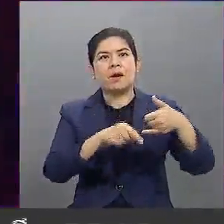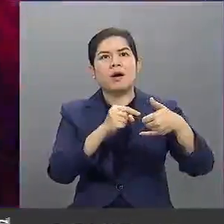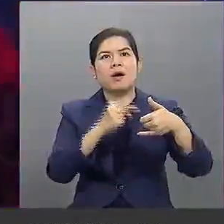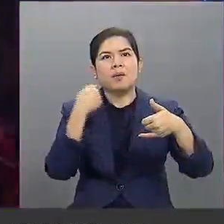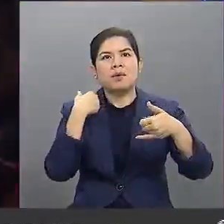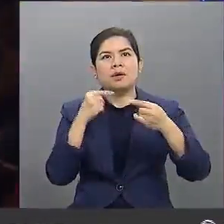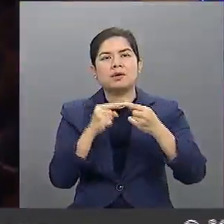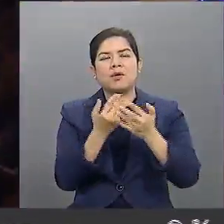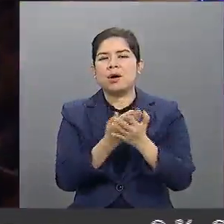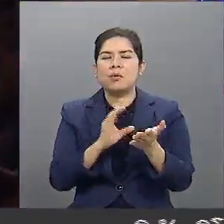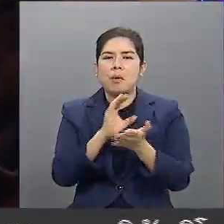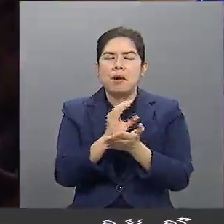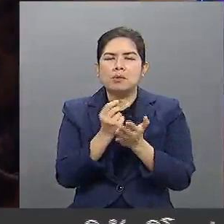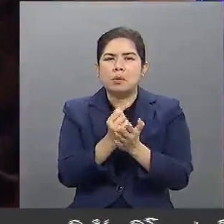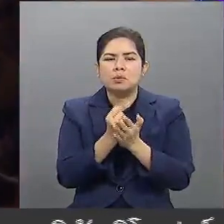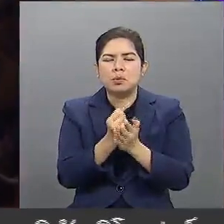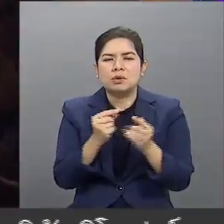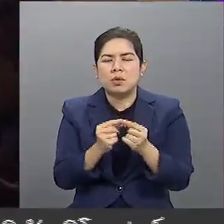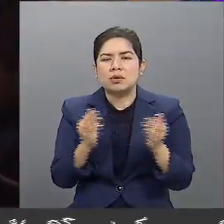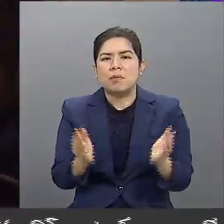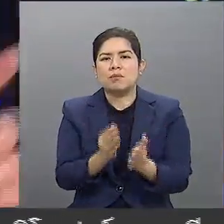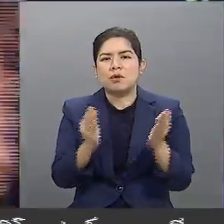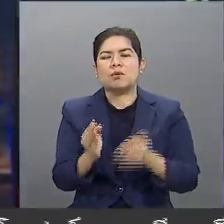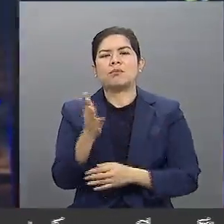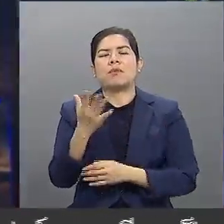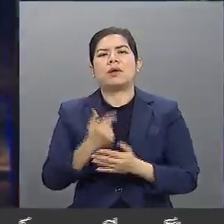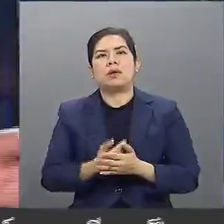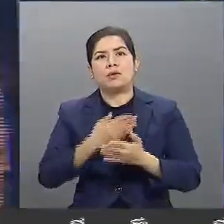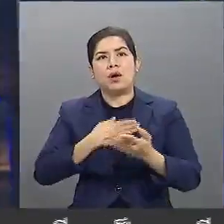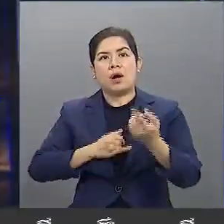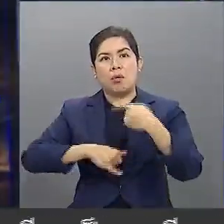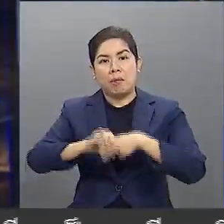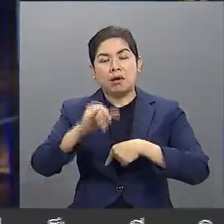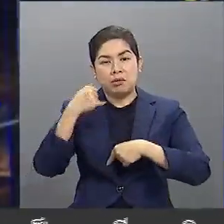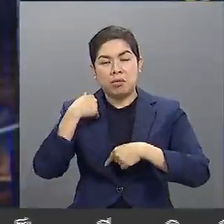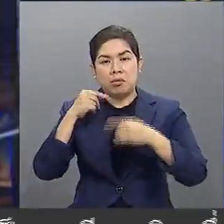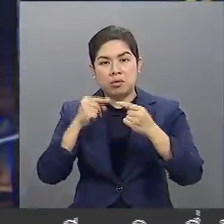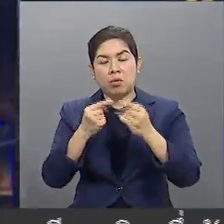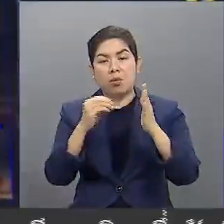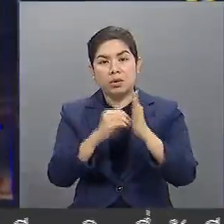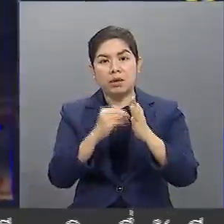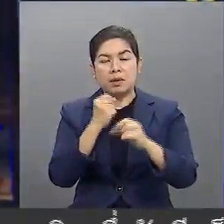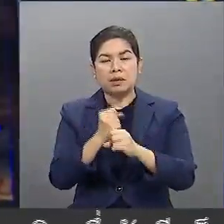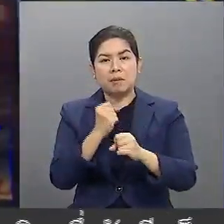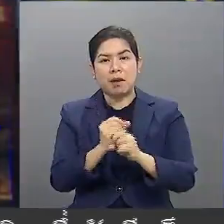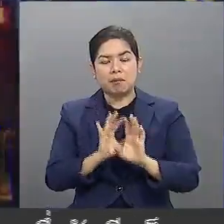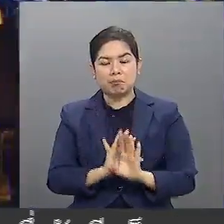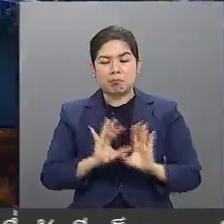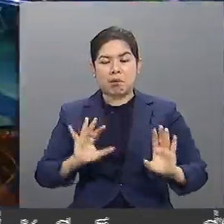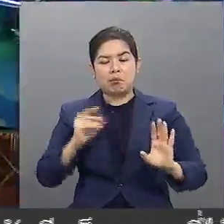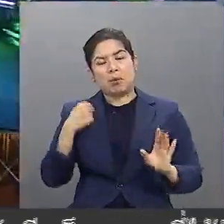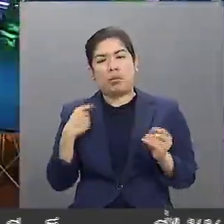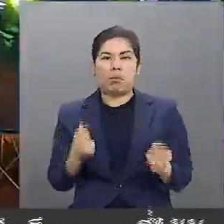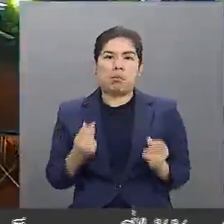อหรือจะย้อนไปก่อนหน้านั้นก็ต้องเข้ากรุงเทพมาเป็นหางเครื่องตั้งแต่ยังสาวอยู่วงของเอกพจน์วงนาคที่